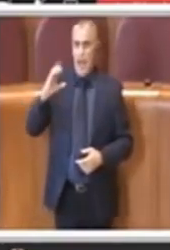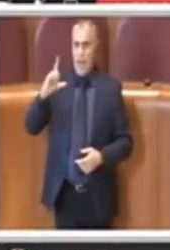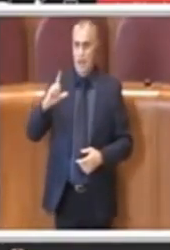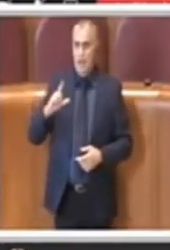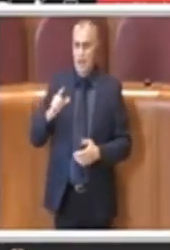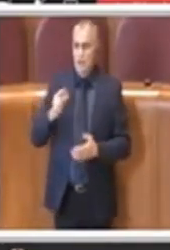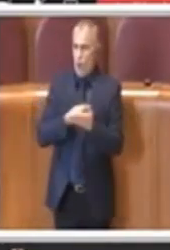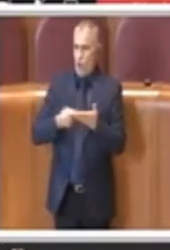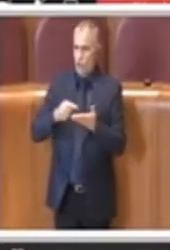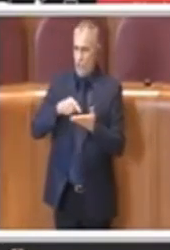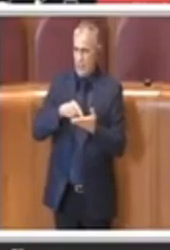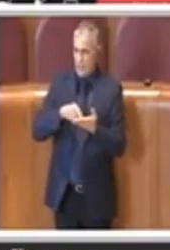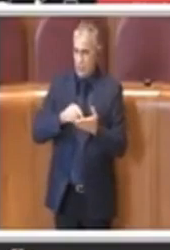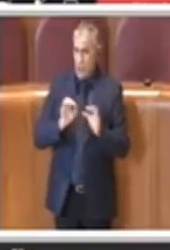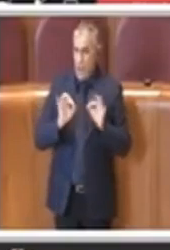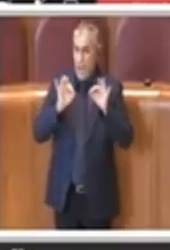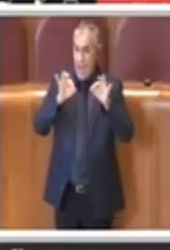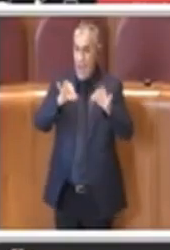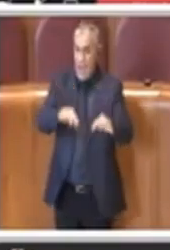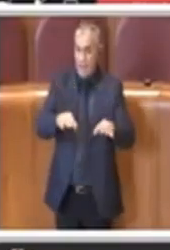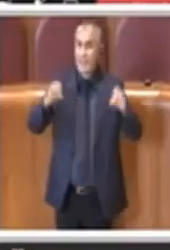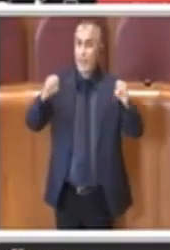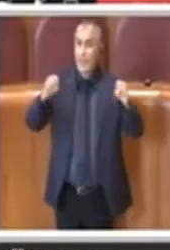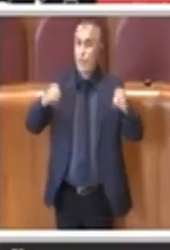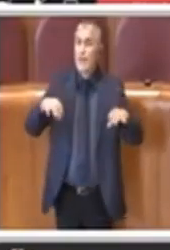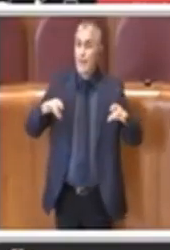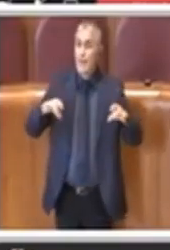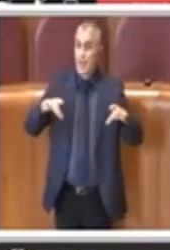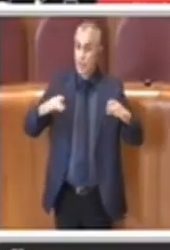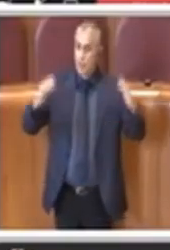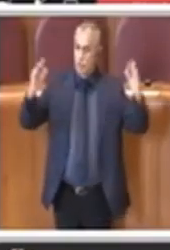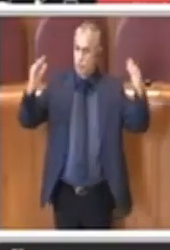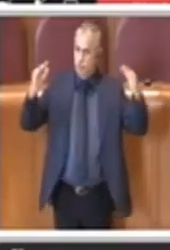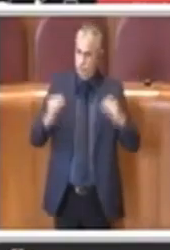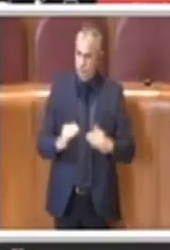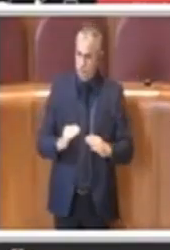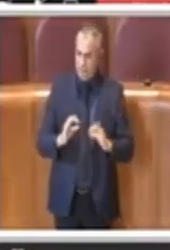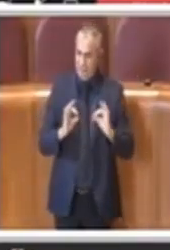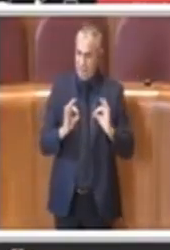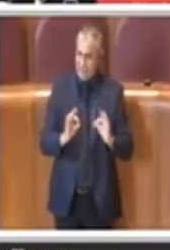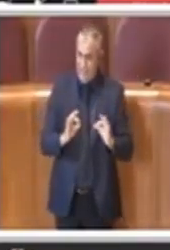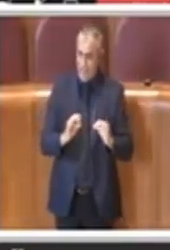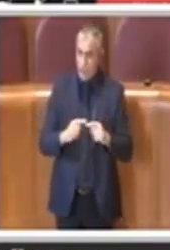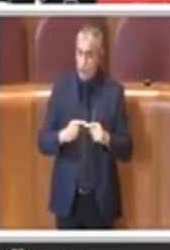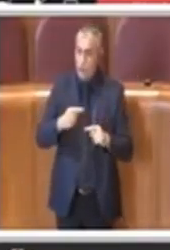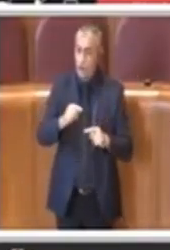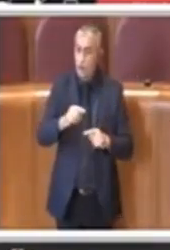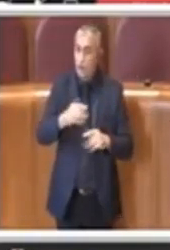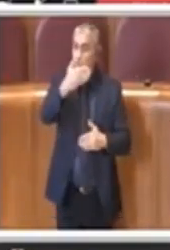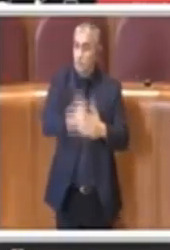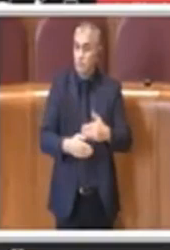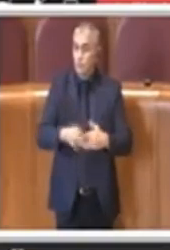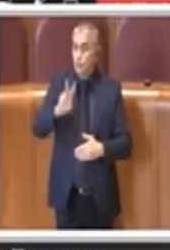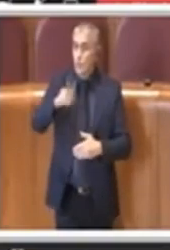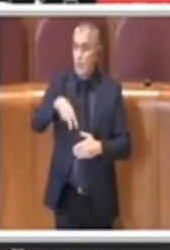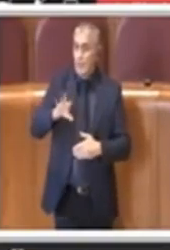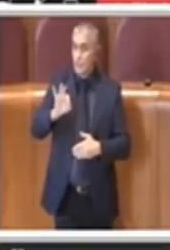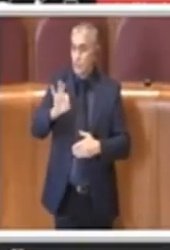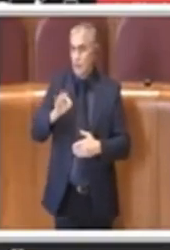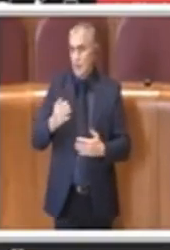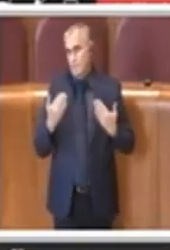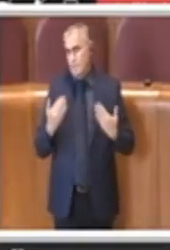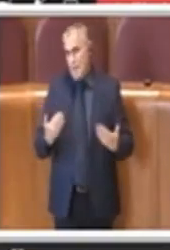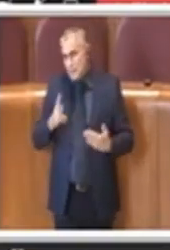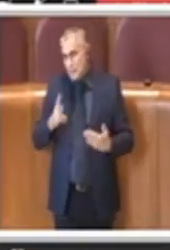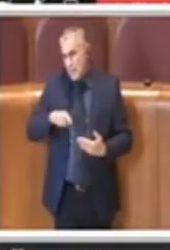o quasi degli agenti inquinanti entro il 2050 è un dato, insomma, veramente più che